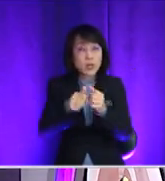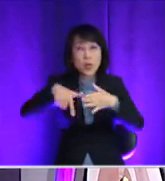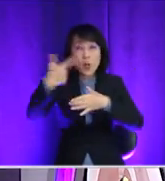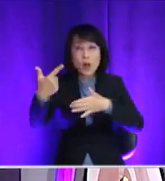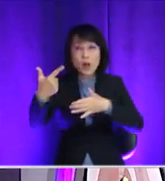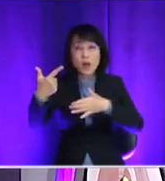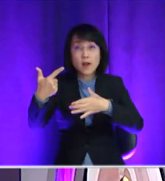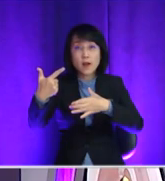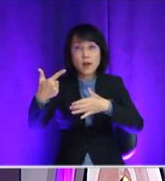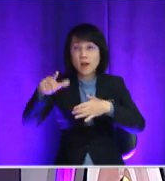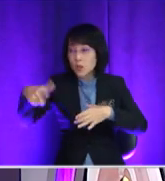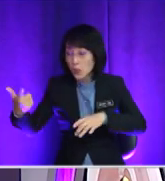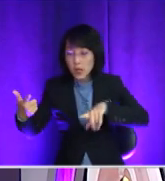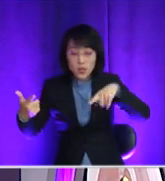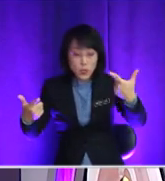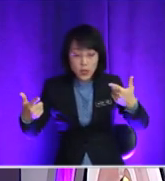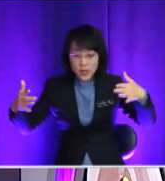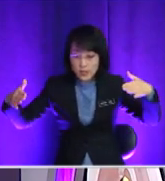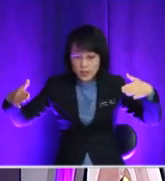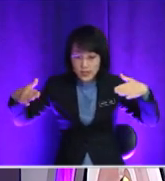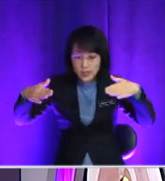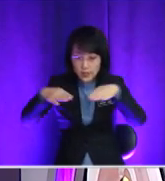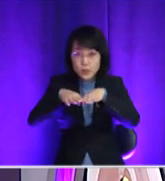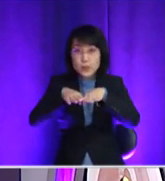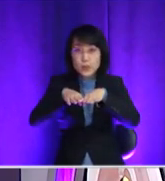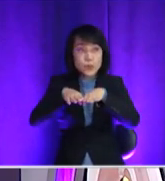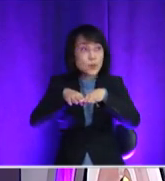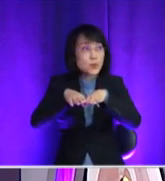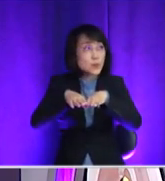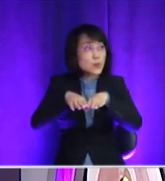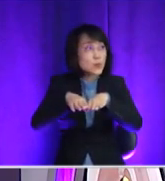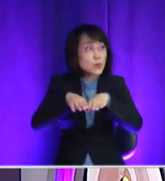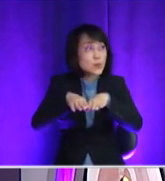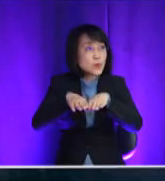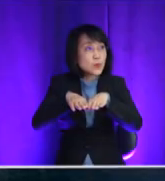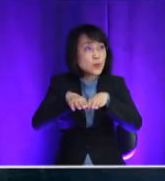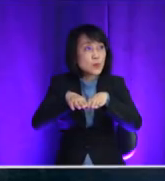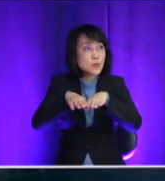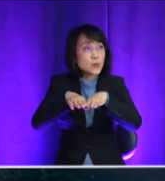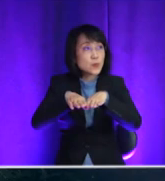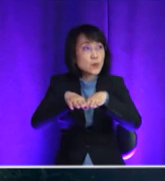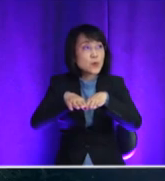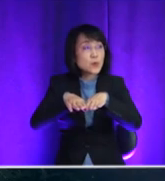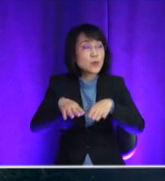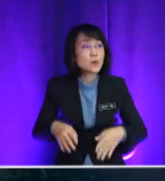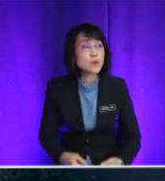ya ini pun letak di sini nah bertemu dengan luas